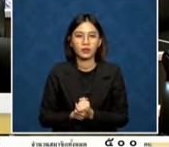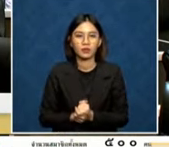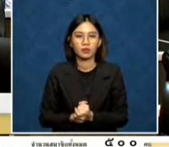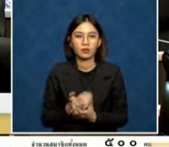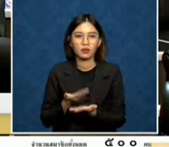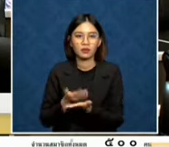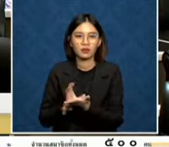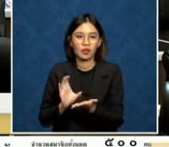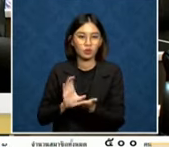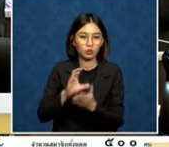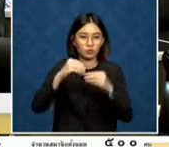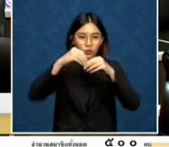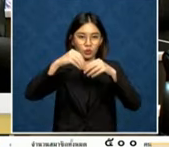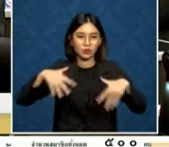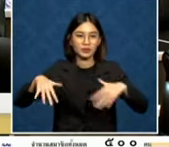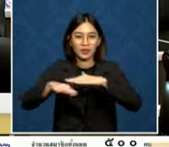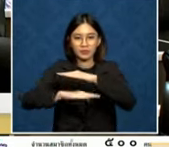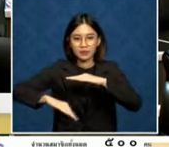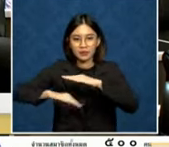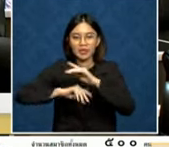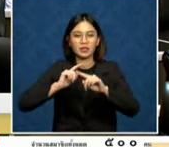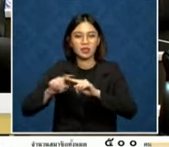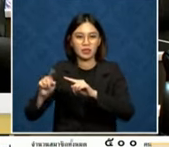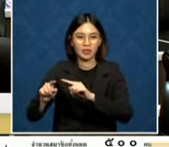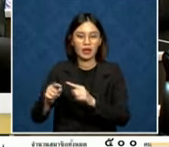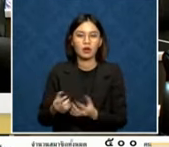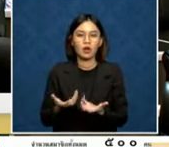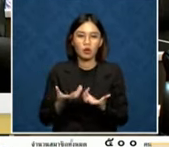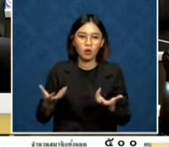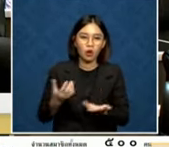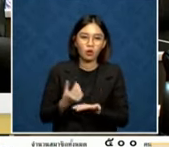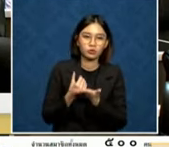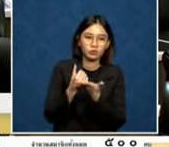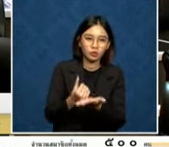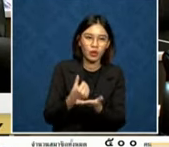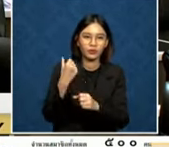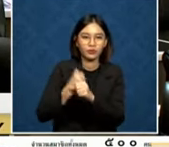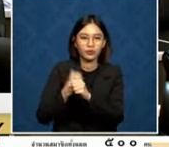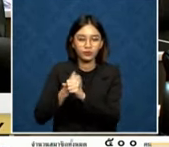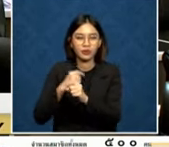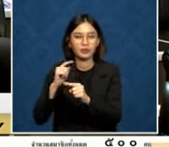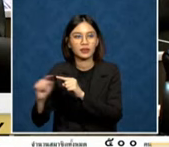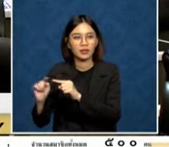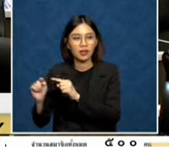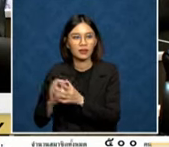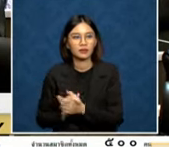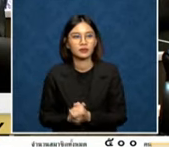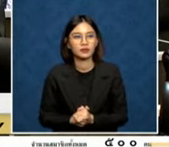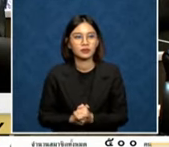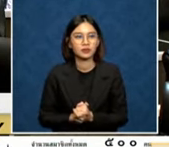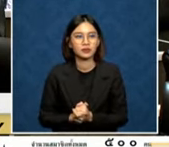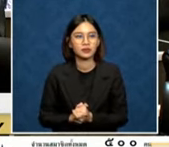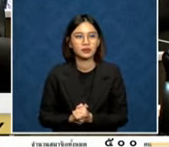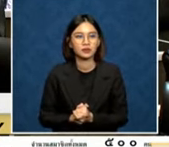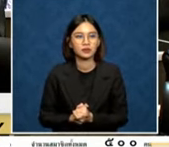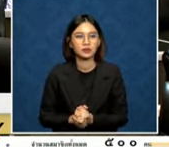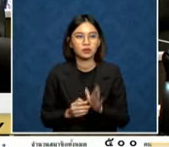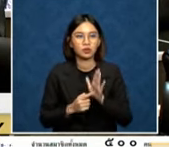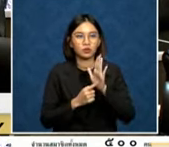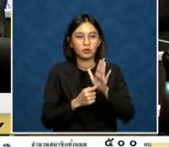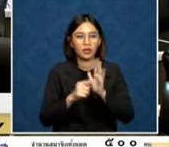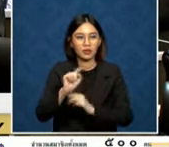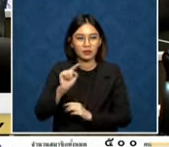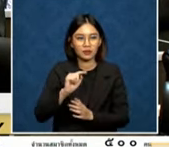การลงทุนในโครงสร้างพื้นฐานก็ดีครับท่านประธานและสิ่งอำนวยความสะดวกเนี่ยในการฝึกซ้อมเนี่ยจะเช่นนะ